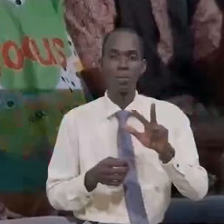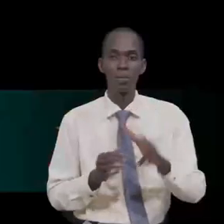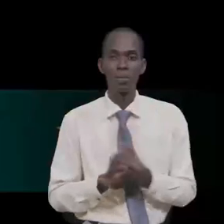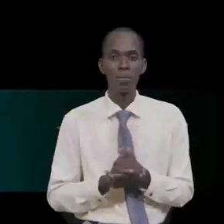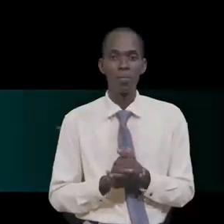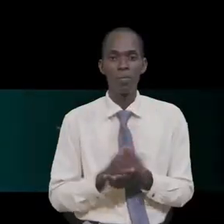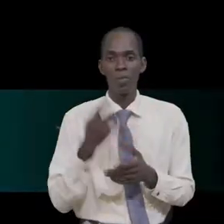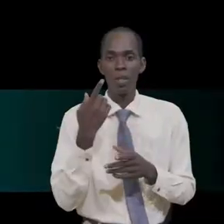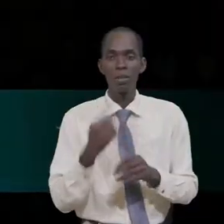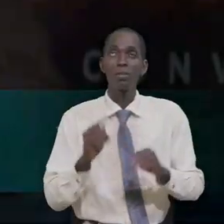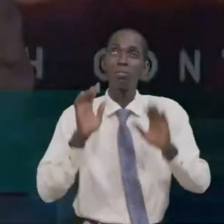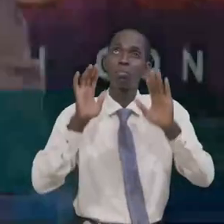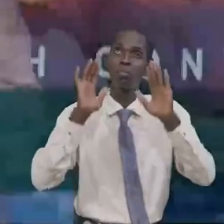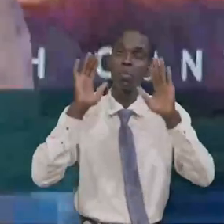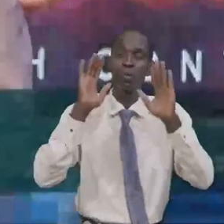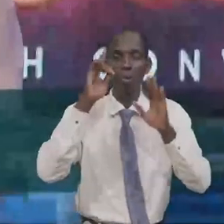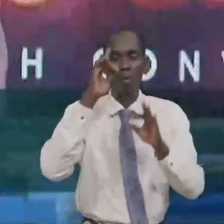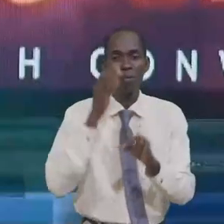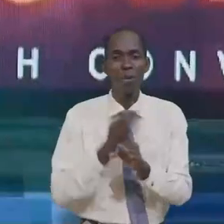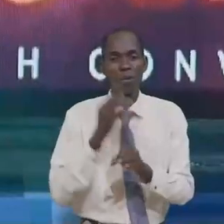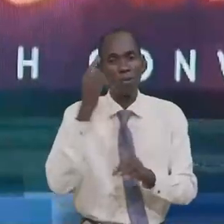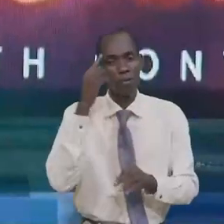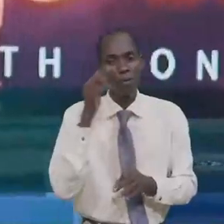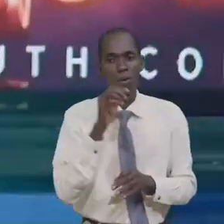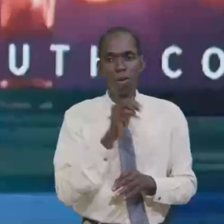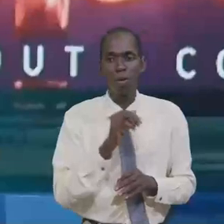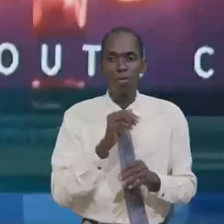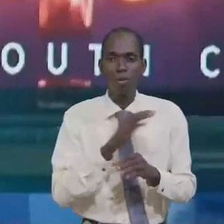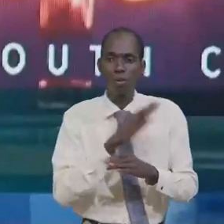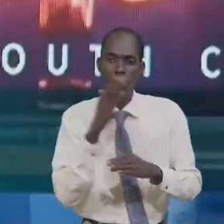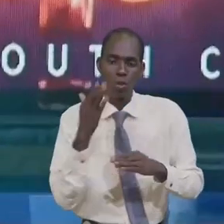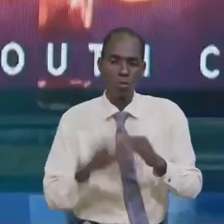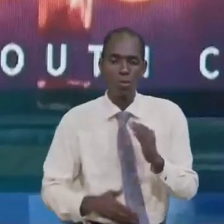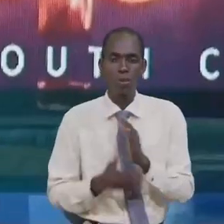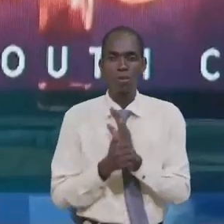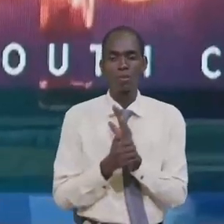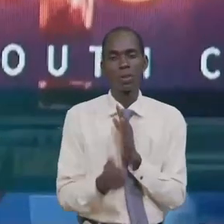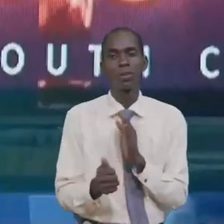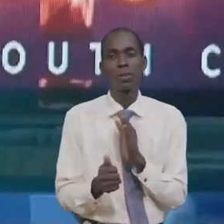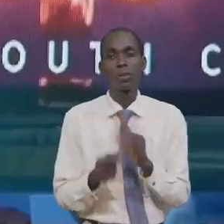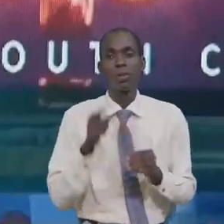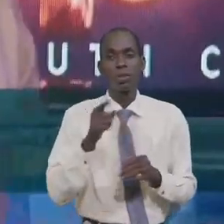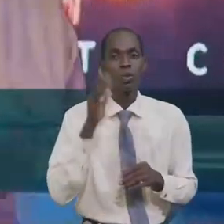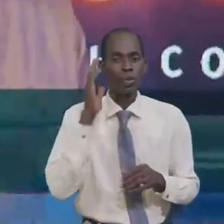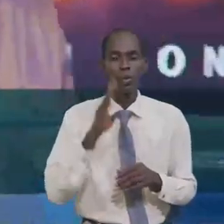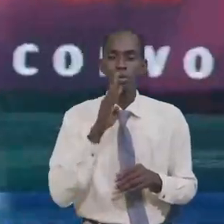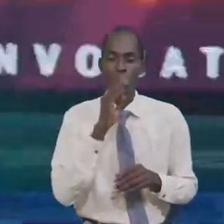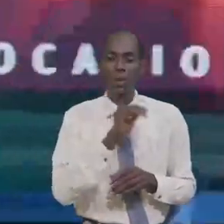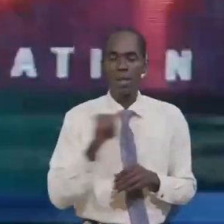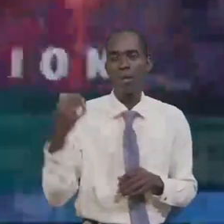c'est la foi merveilleuse la foi merveilleuse pour une maîtrise totale tu seras maître